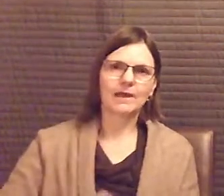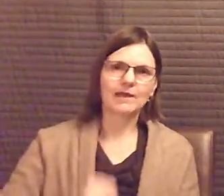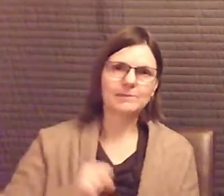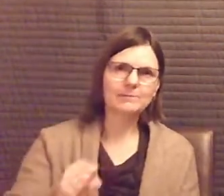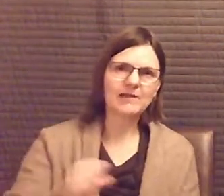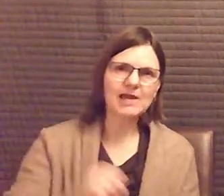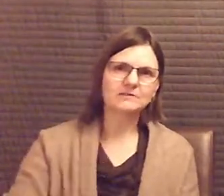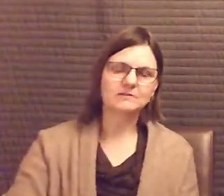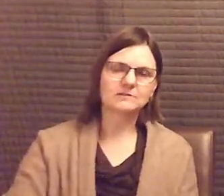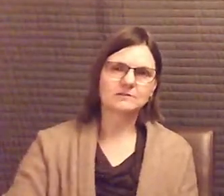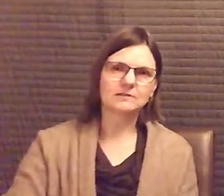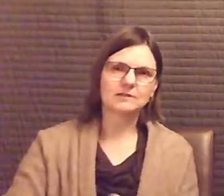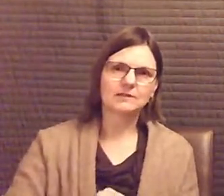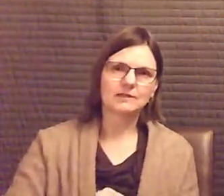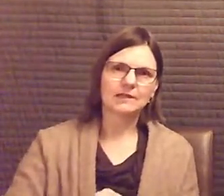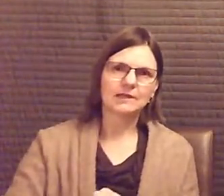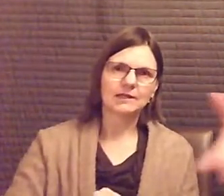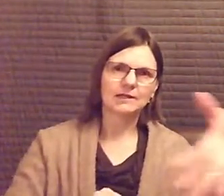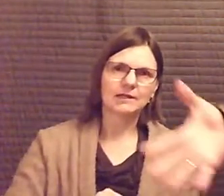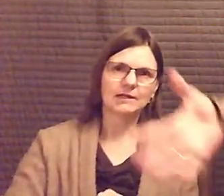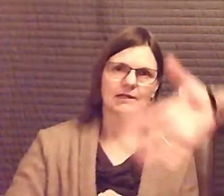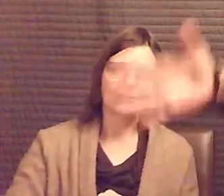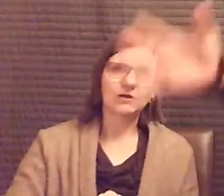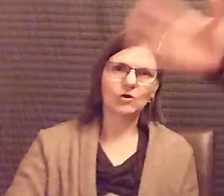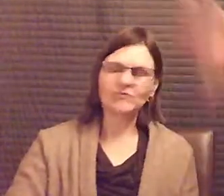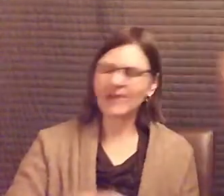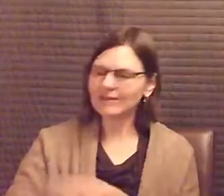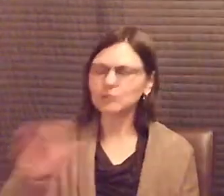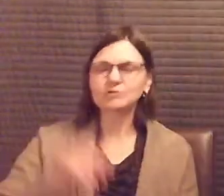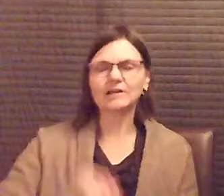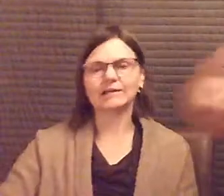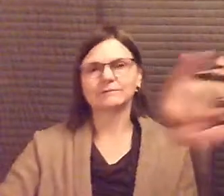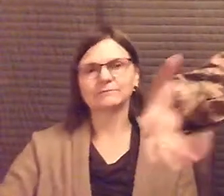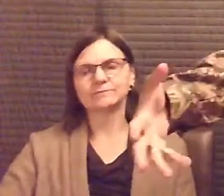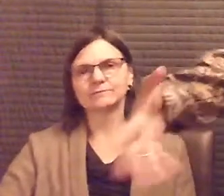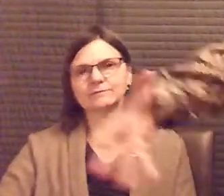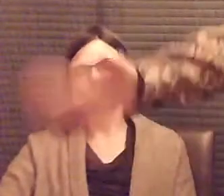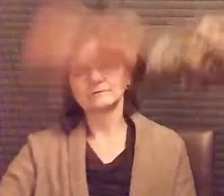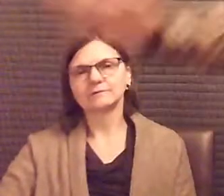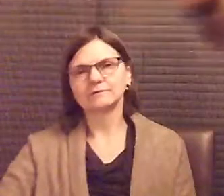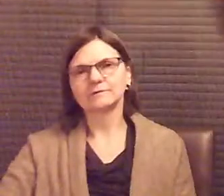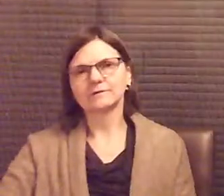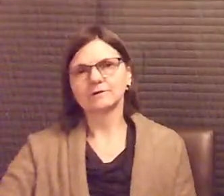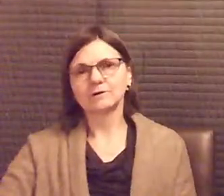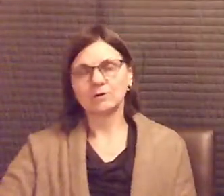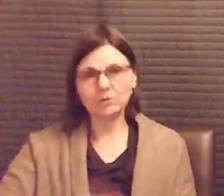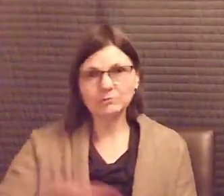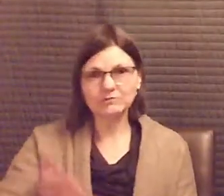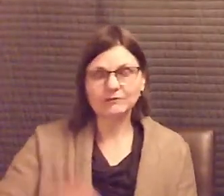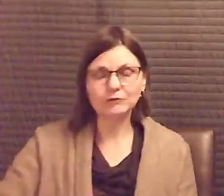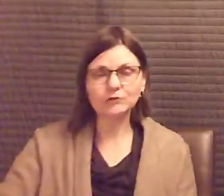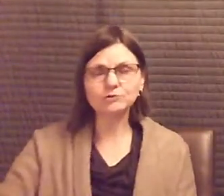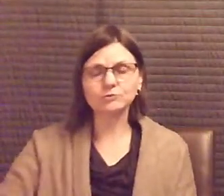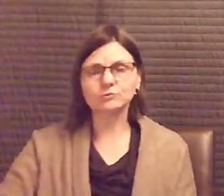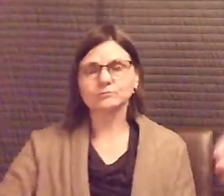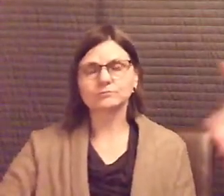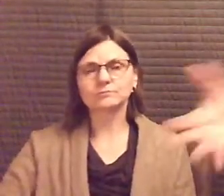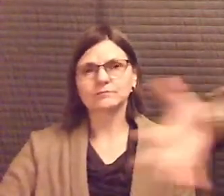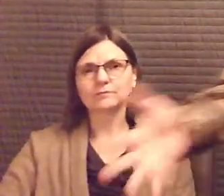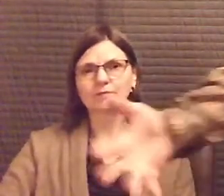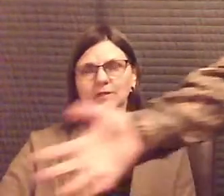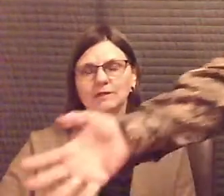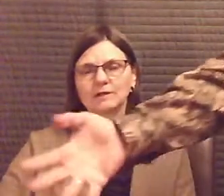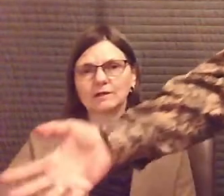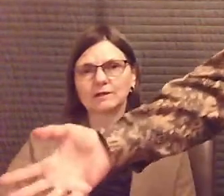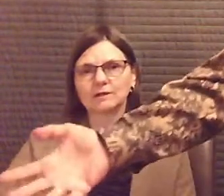you're ready je bent bereid de leden aan en nieuwe om water op te liggen doet doet doet de oracle god het werk voor te doen ik